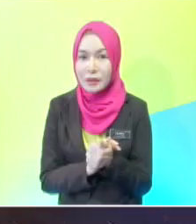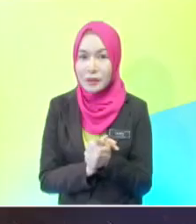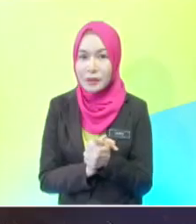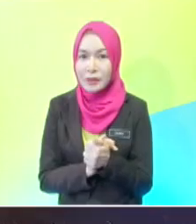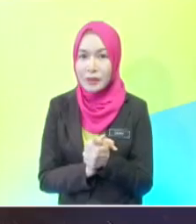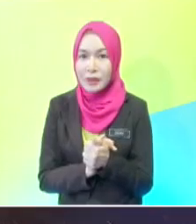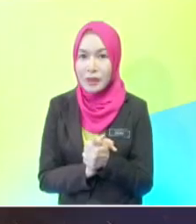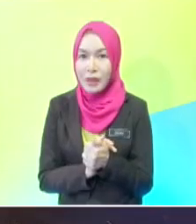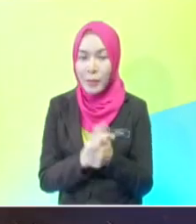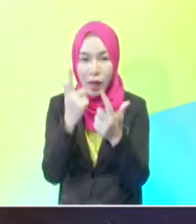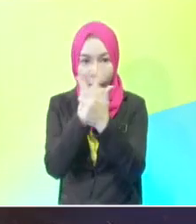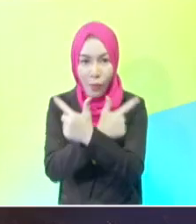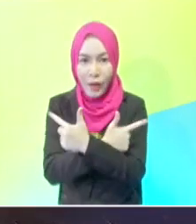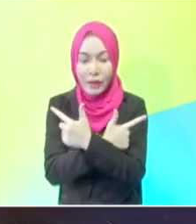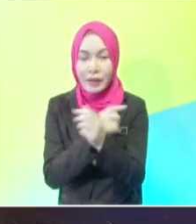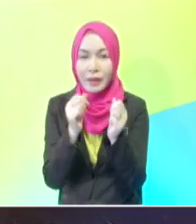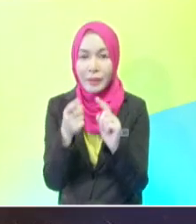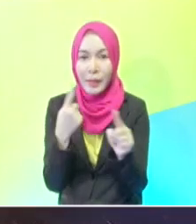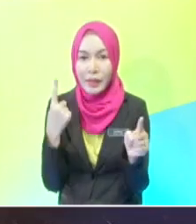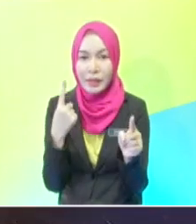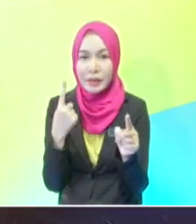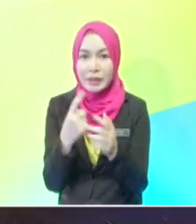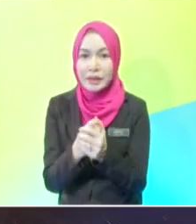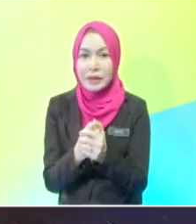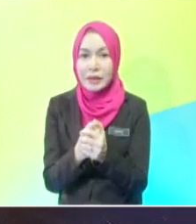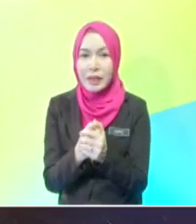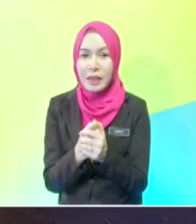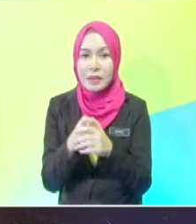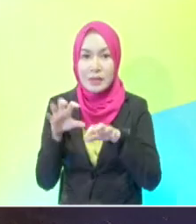itu tidak akan didekati oleh Serang